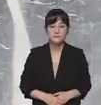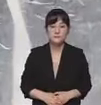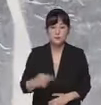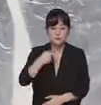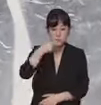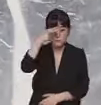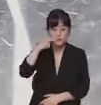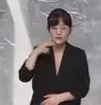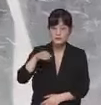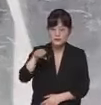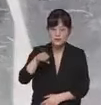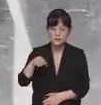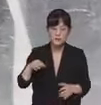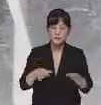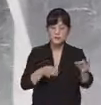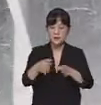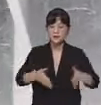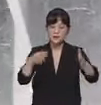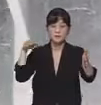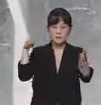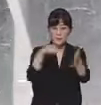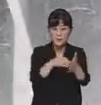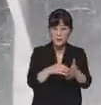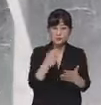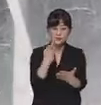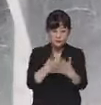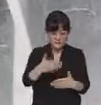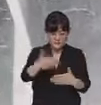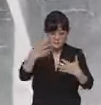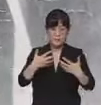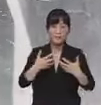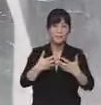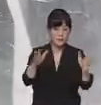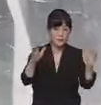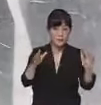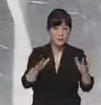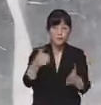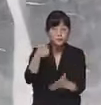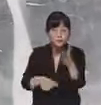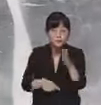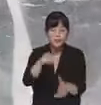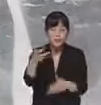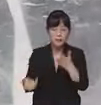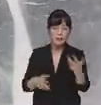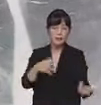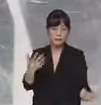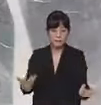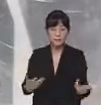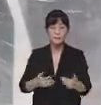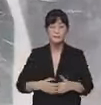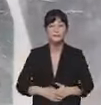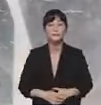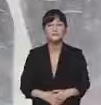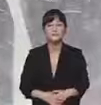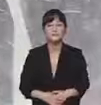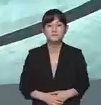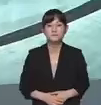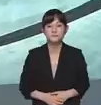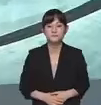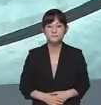음주 차량이 돌진한 상가 건물입니다. 유리창은 산산조각나 있고 내부 집기류도 완전히 부서진 채 방치돼 있습니다.